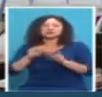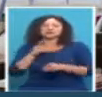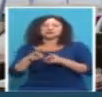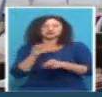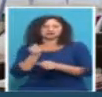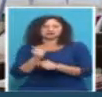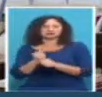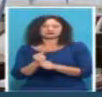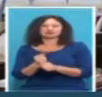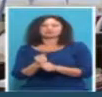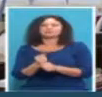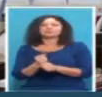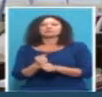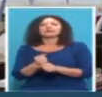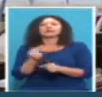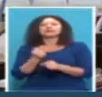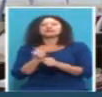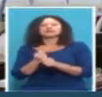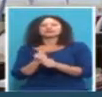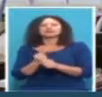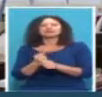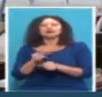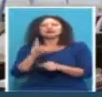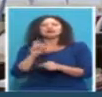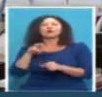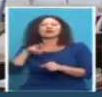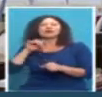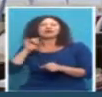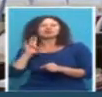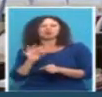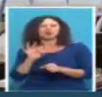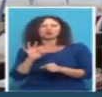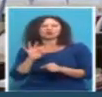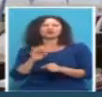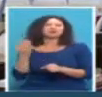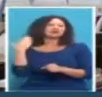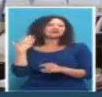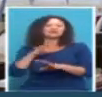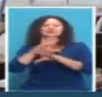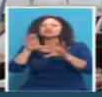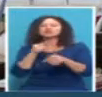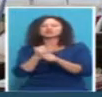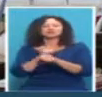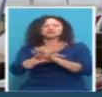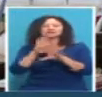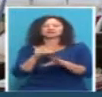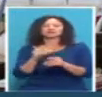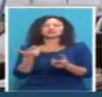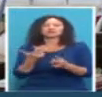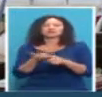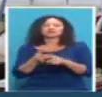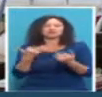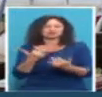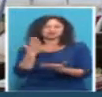тазобедренном суставе. Делали сложные операции на коленном суставе. Оперировали сами криво шеи, там все. То есть, в принципе, весь ортопедический набор, который сейчас